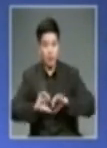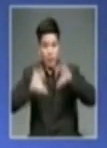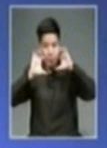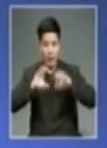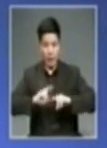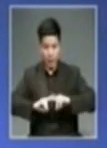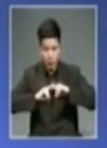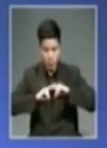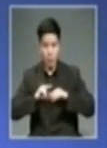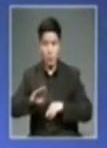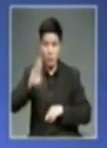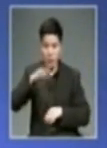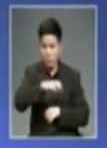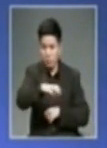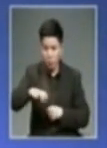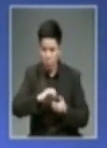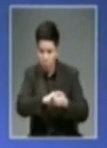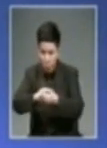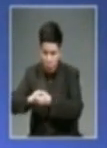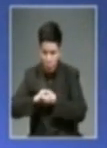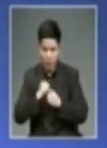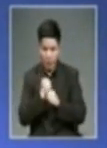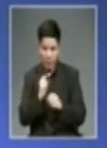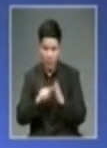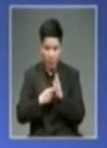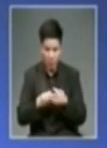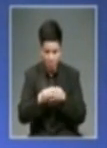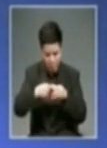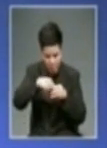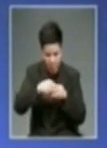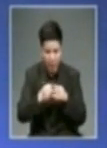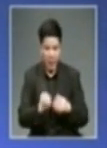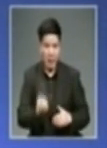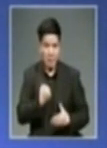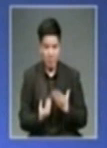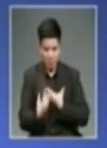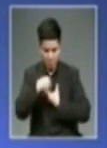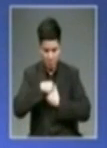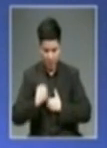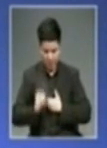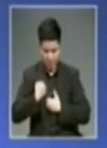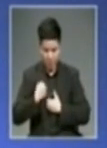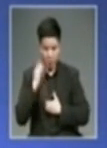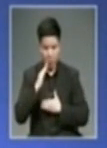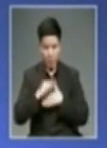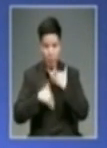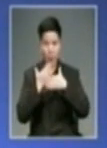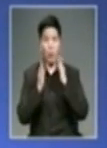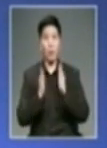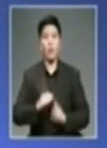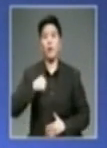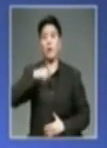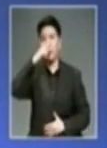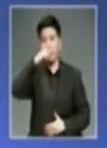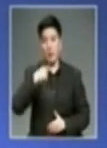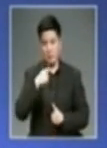พื่อจะให้ครอบคลุมทุกมิติโดยเน้นการสร้างความเข้มแข็งจากภายในและใช้คุณธรรมในการพัฒนาในการที่จะสร้างคนไทยให้